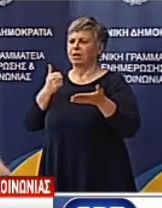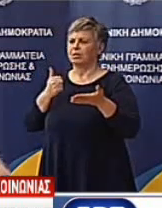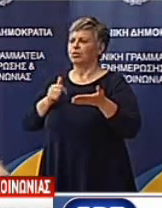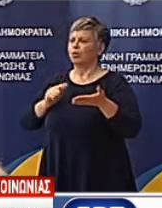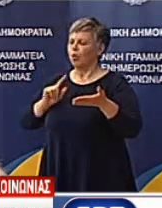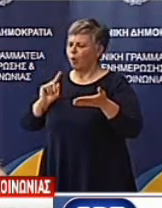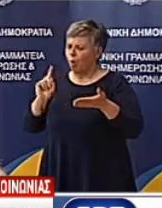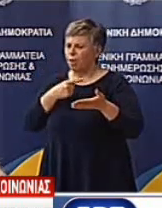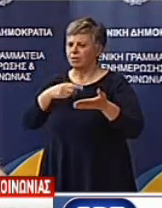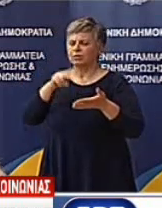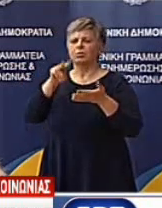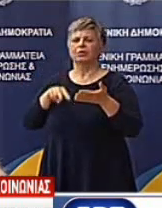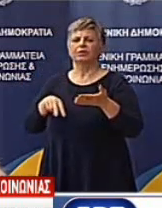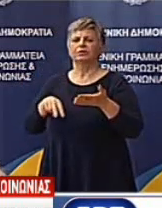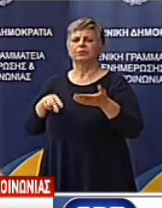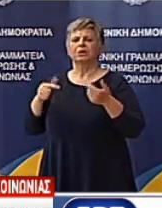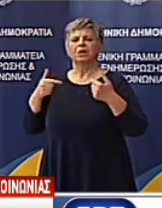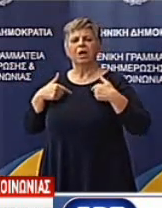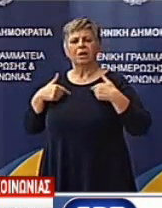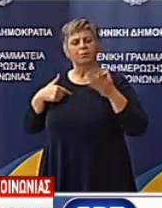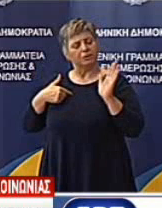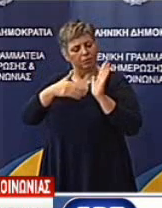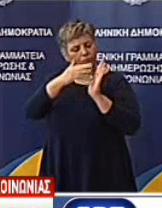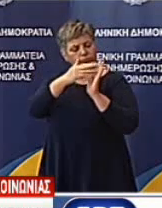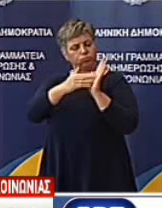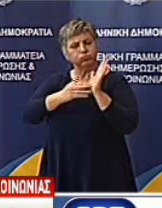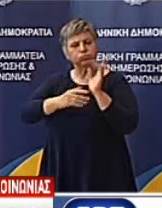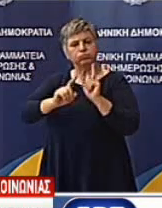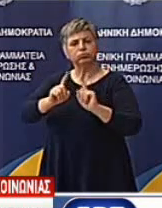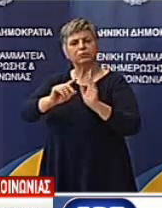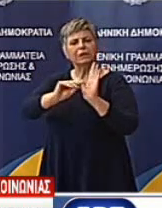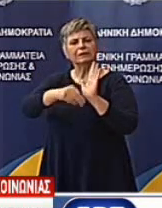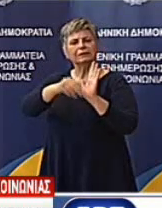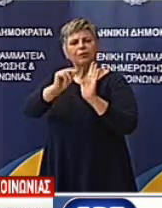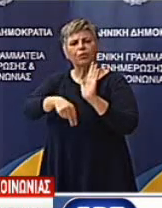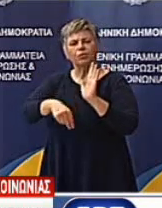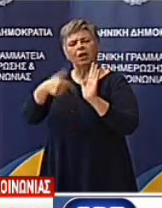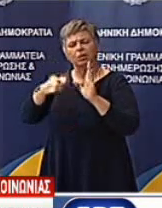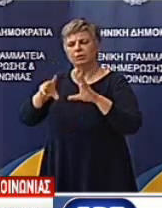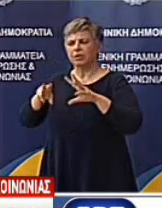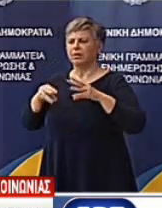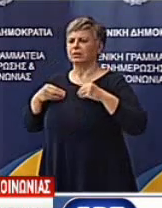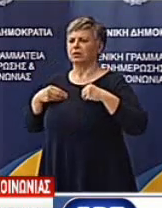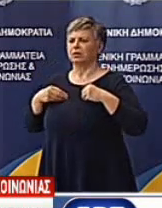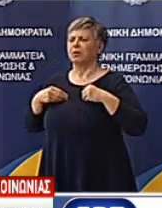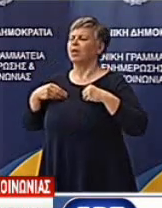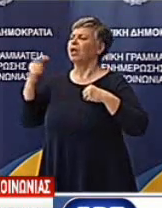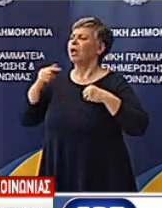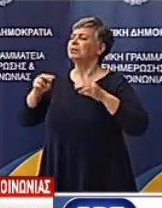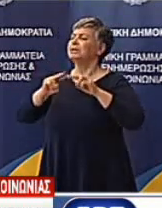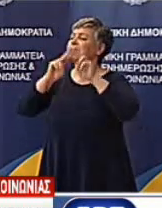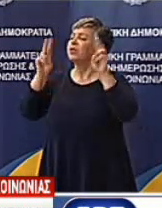μέσα σε όλα αυτά, εμείς έχουμε αποδεχθεί τους όρους αυτής της συμφωνίας, όπως έχουμε αποδεχθεί και την παρουσία του Διεθνούς Νομισματικού